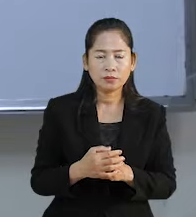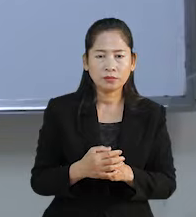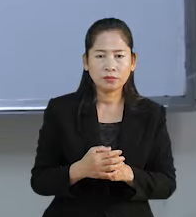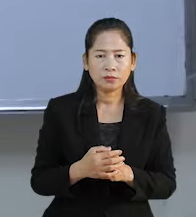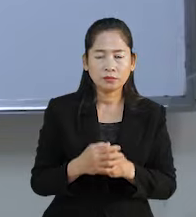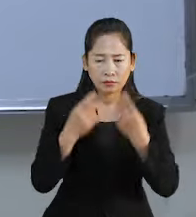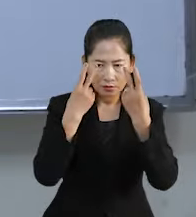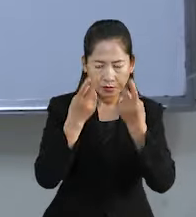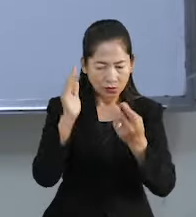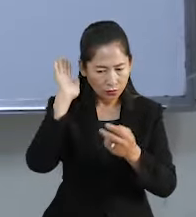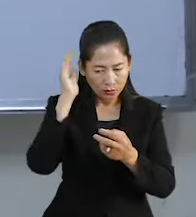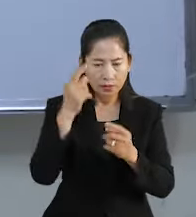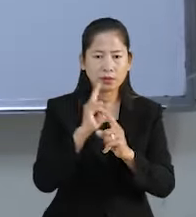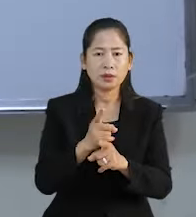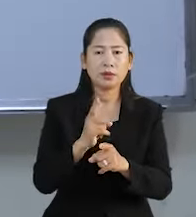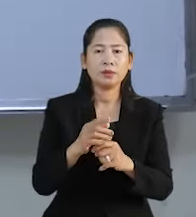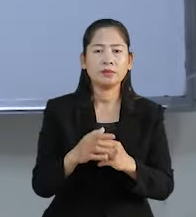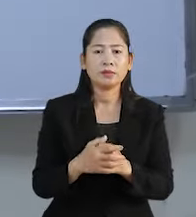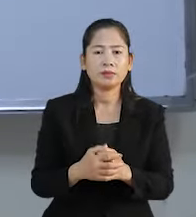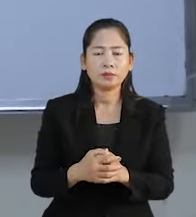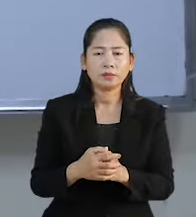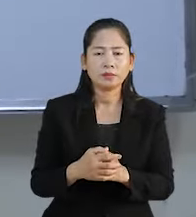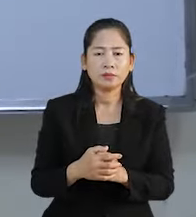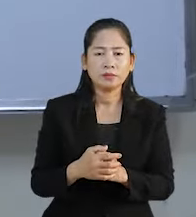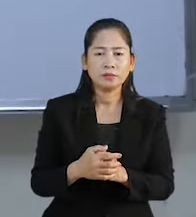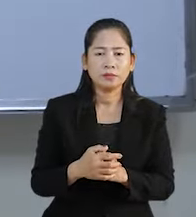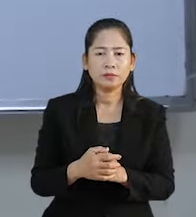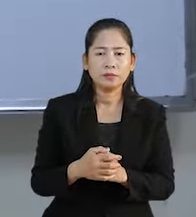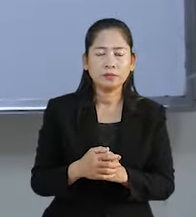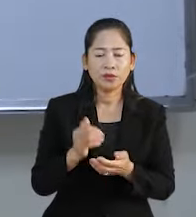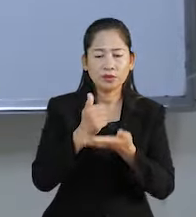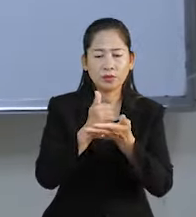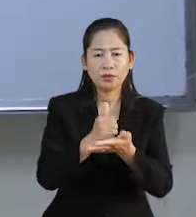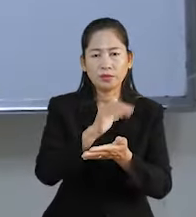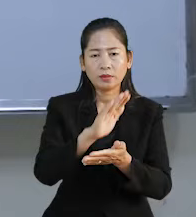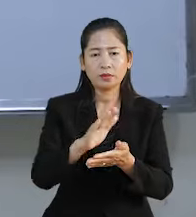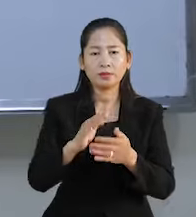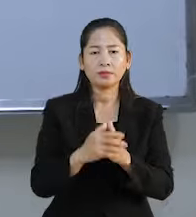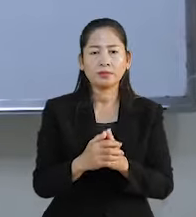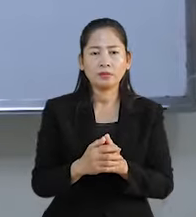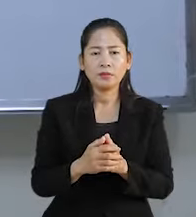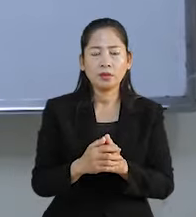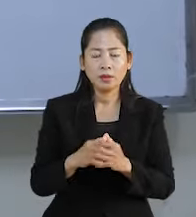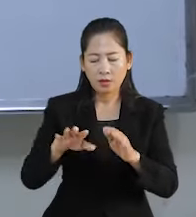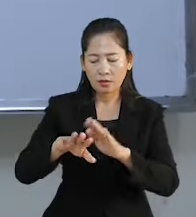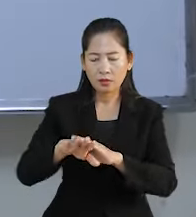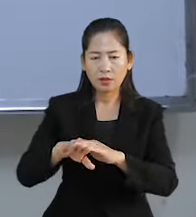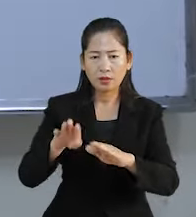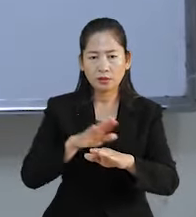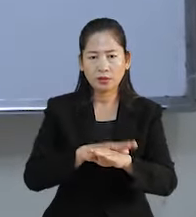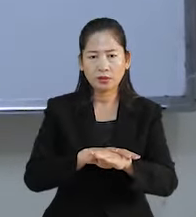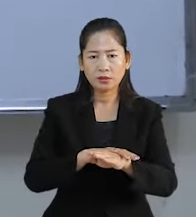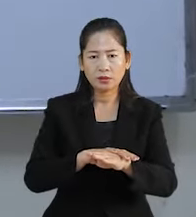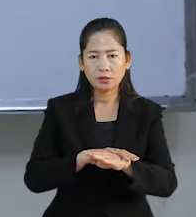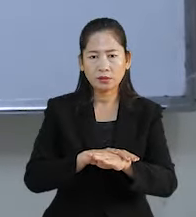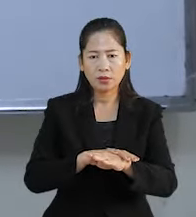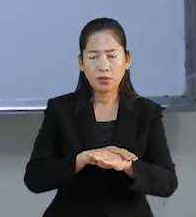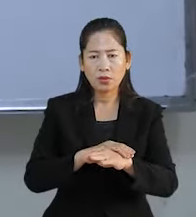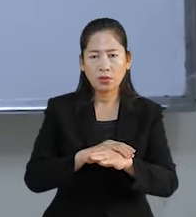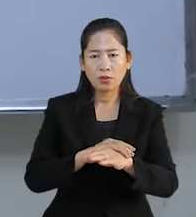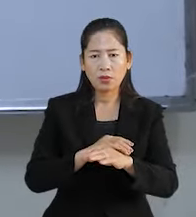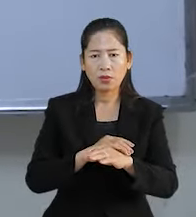មើលតាមរូបភាពឆ្លើយមកកូនមើលតាមរូបភាពណាកូនណារូបភាពជាជំនួយរបស់កូនចាដៃជើងយ៉ាងម៉េចដែរចាដៃជើ